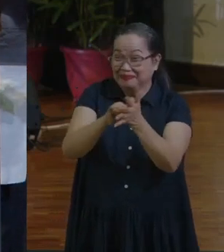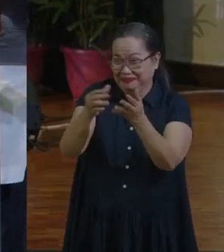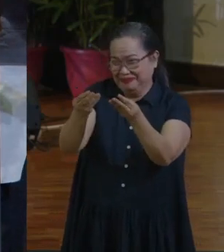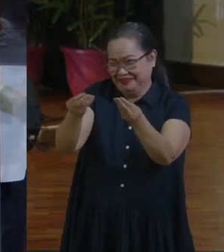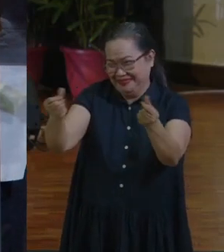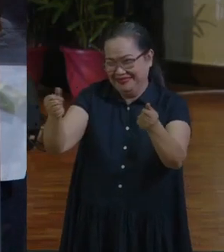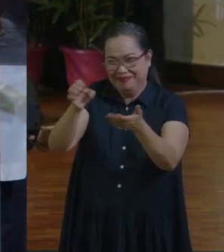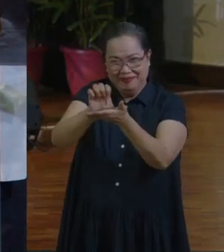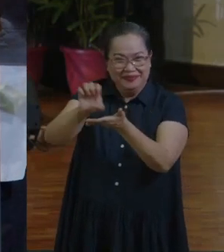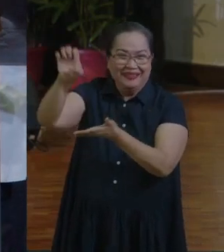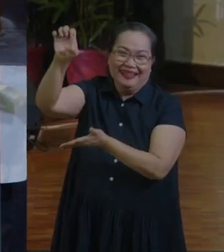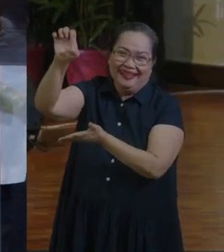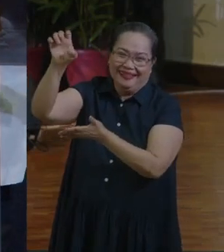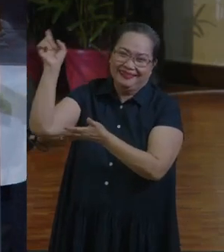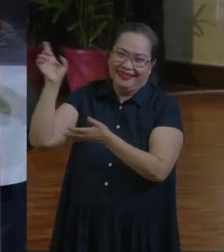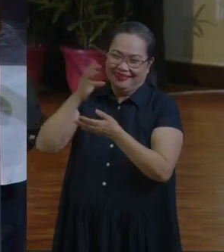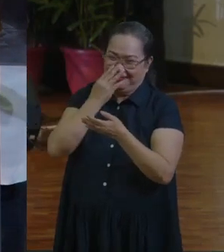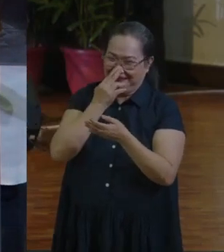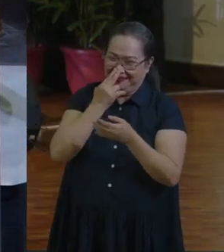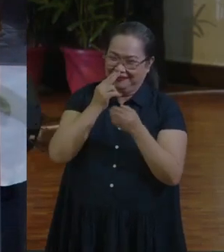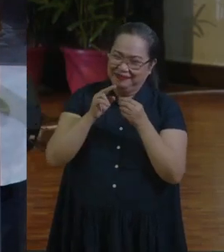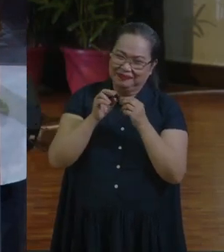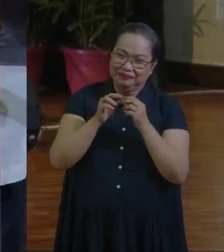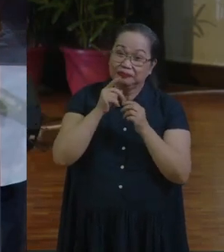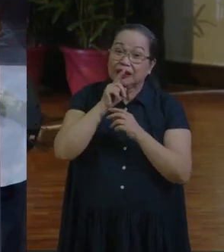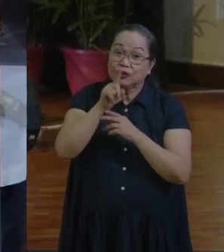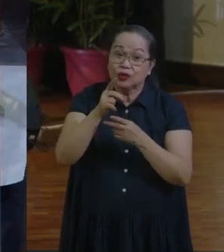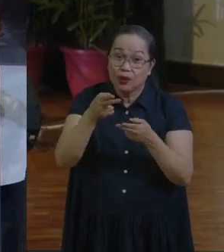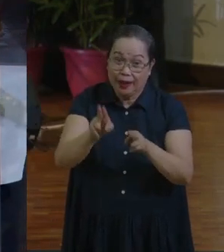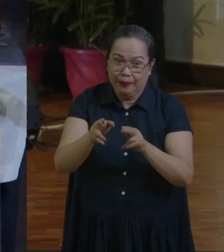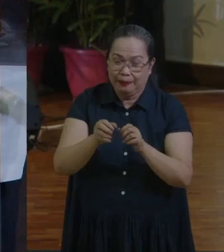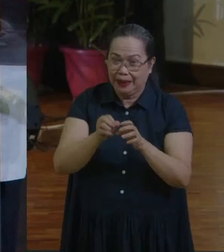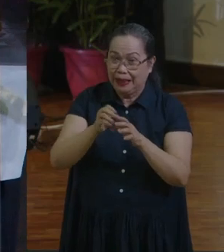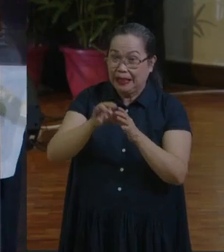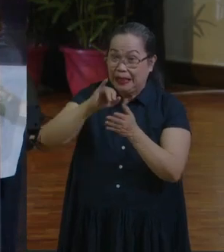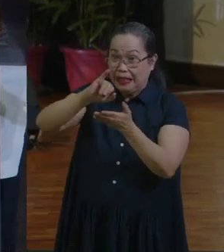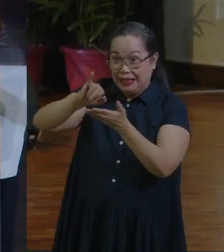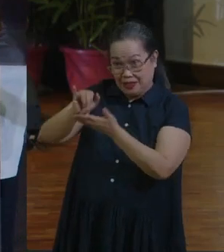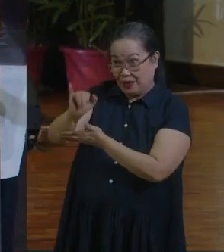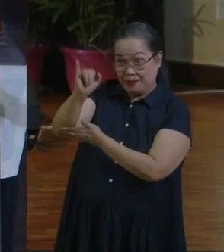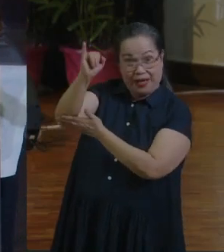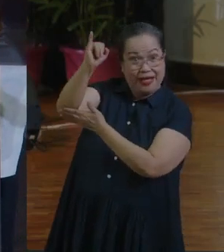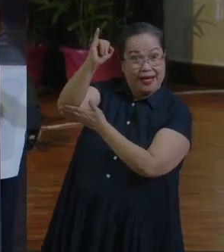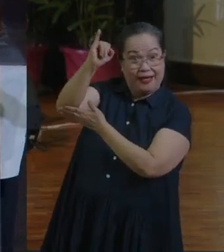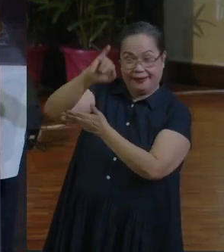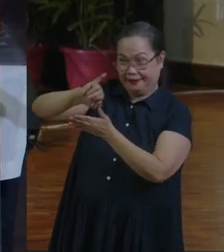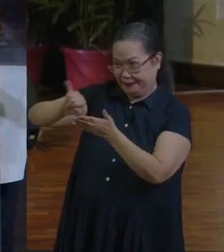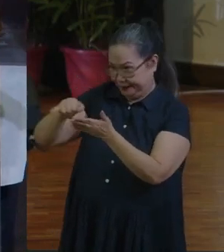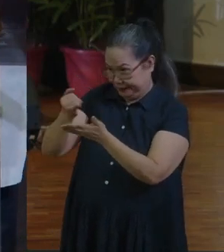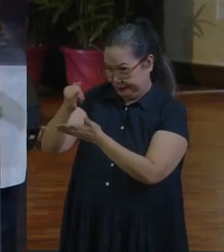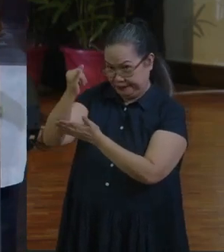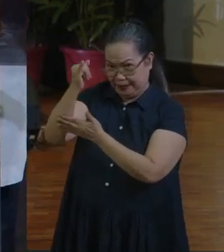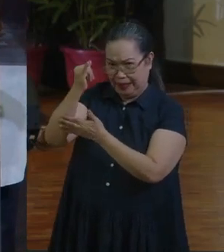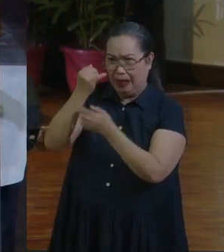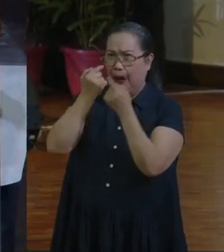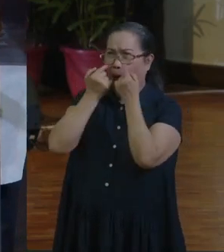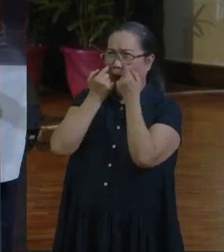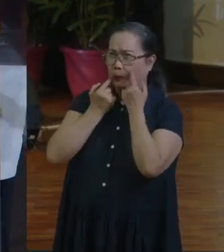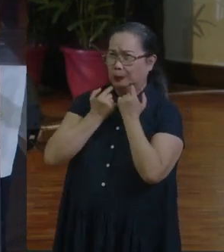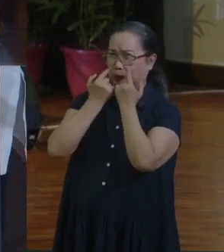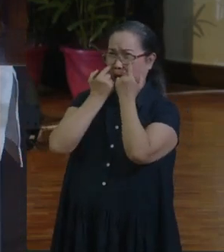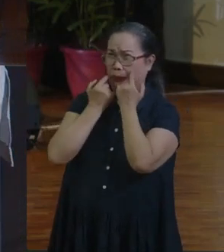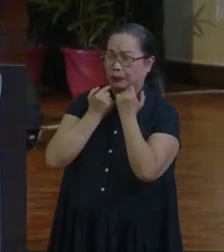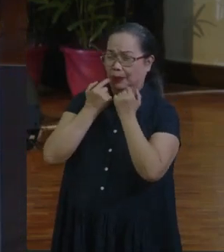po ang naging solusyon kay Elijah. Si Jeremiah po, ang weeping prophet,